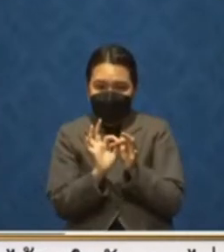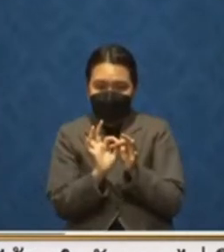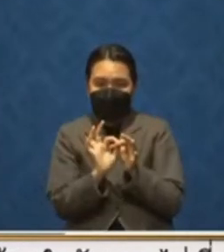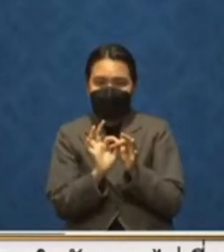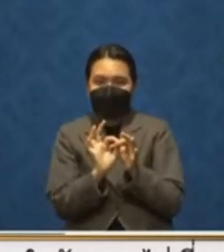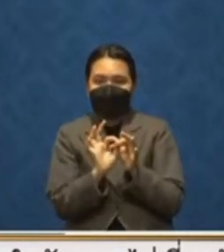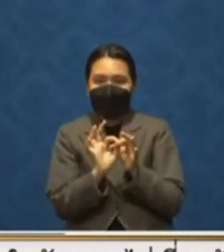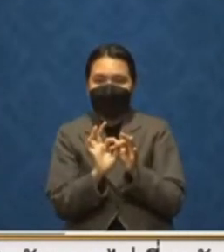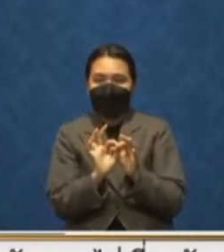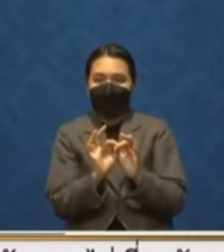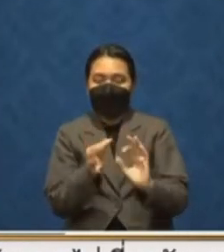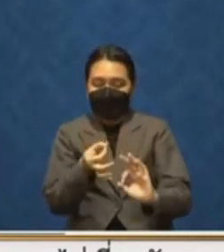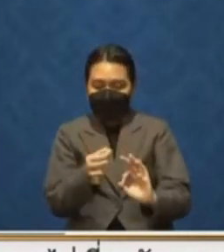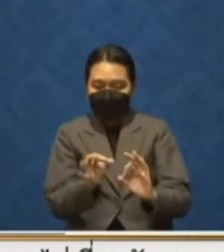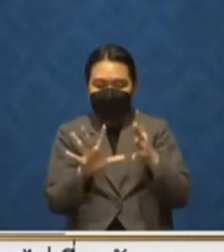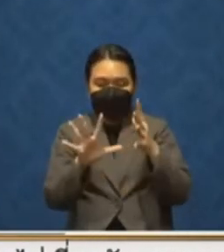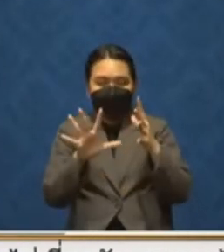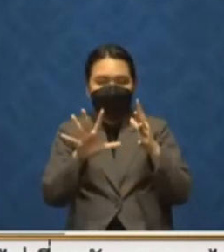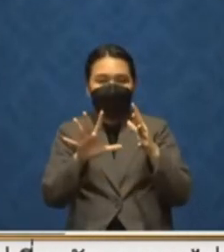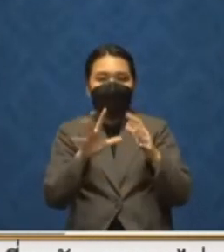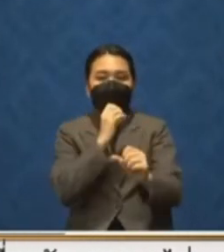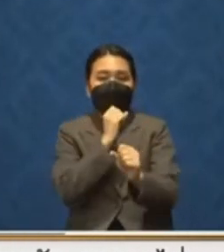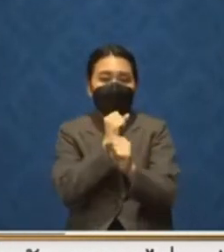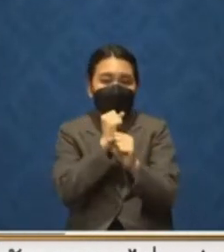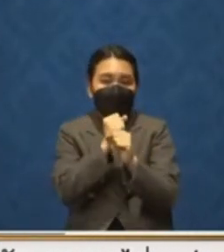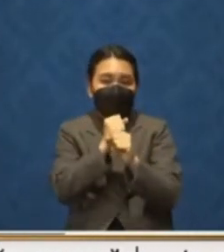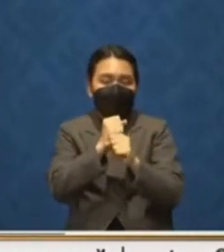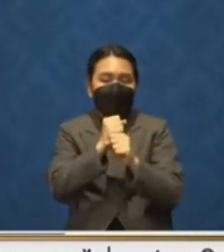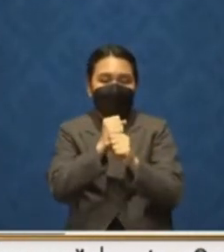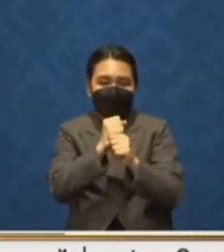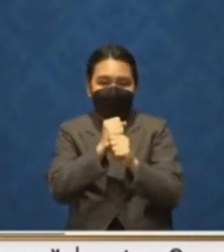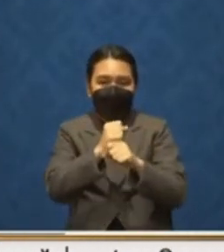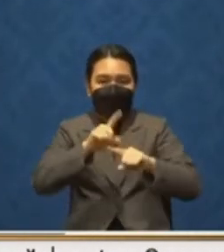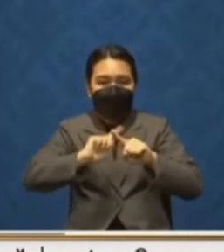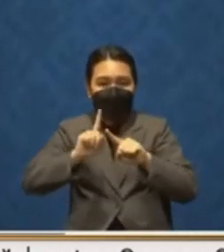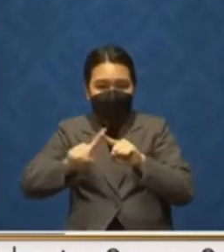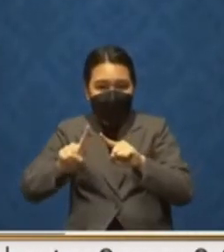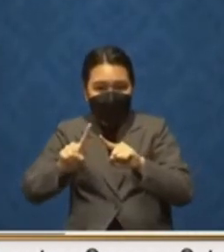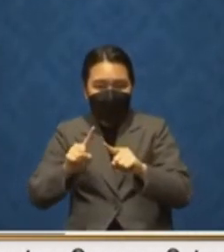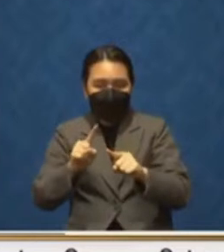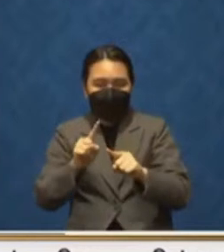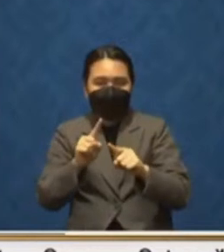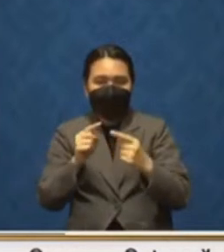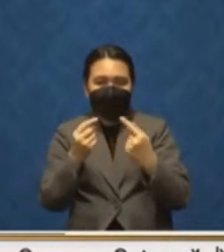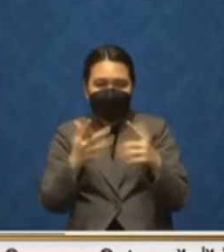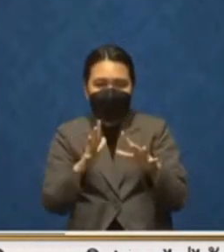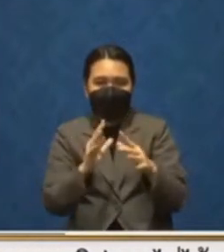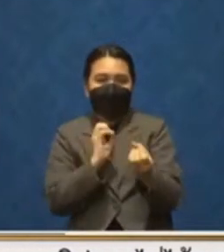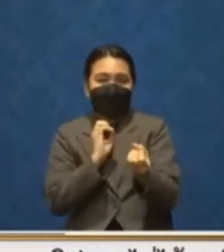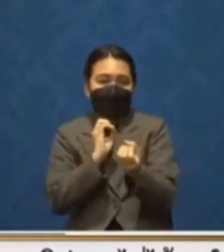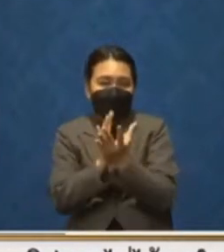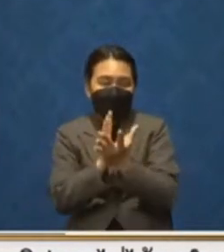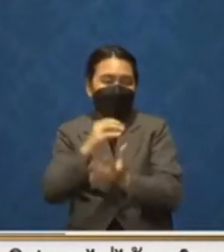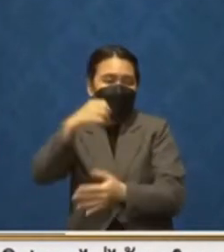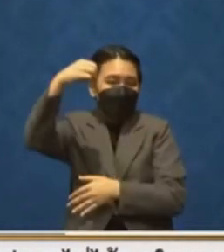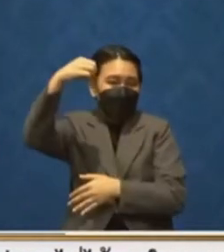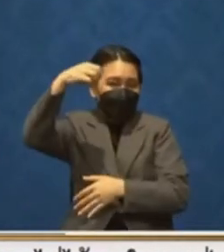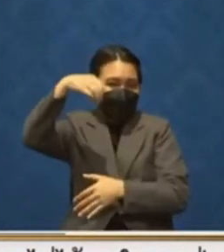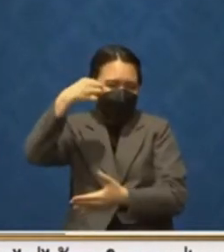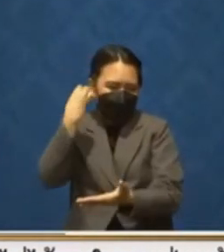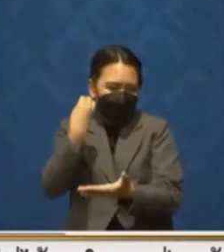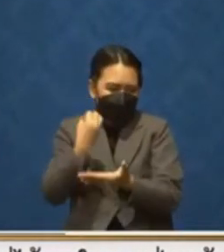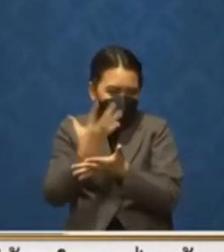สูงเป็นการทำให้ต้นทุนการหรือไฟฟ้าสูง